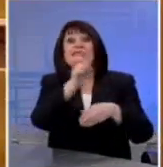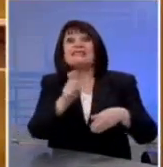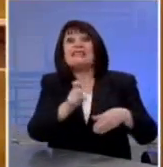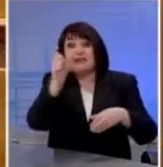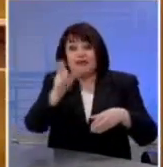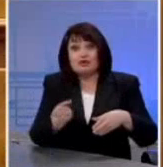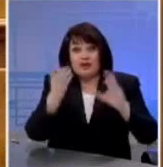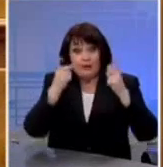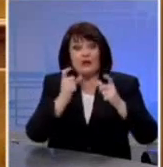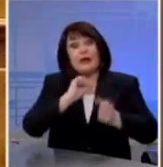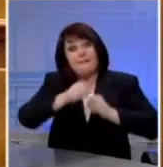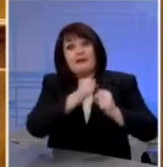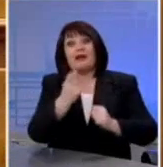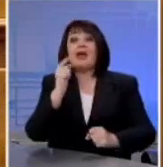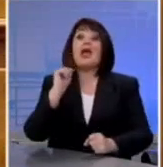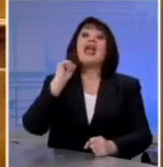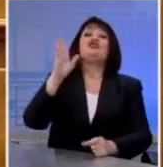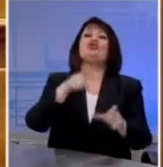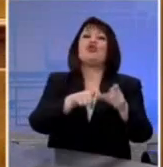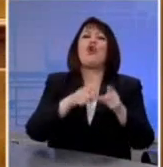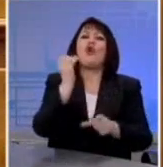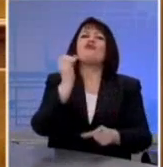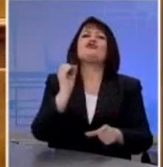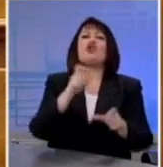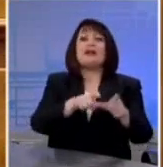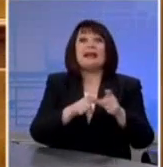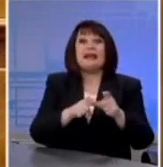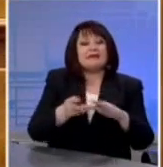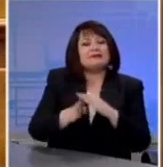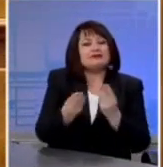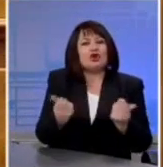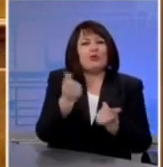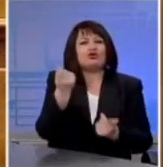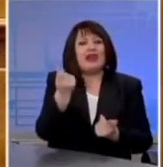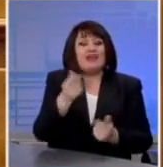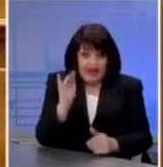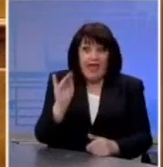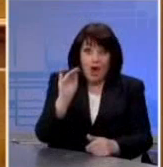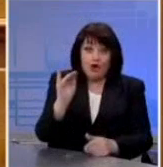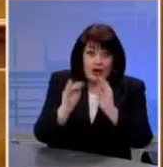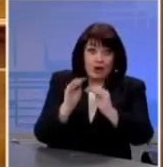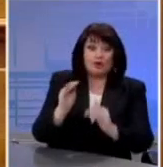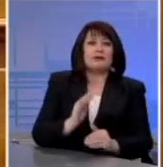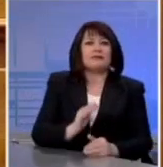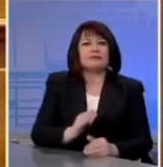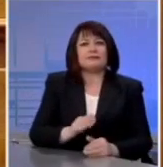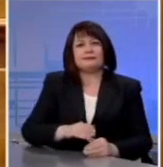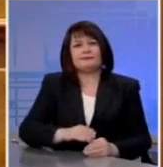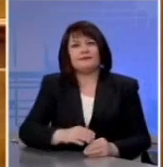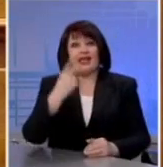Για ρωτήστε τον για τις offshore και τις διαδρομές των χρημάτων. Για ρωτήστε τον, όταν βγάλαμε τα